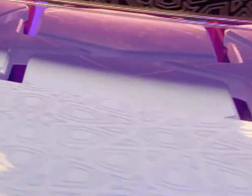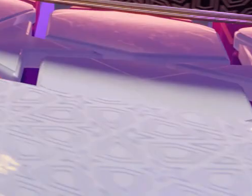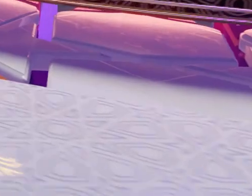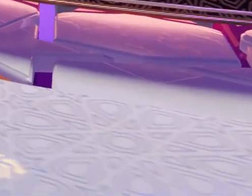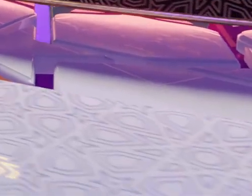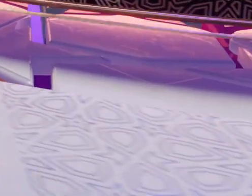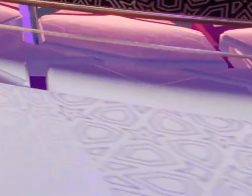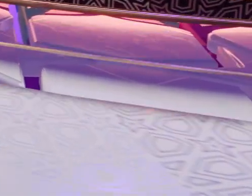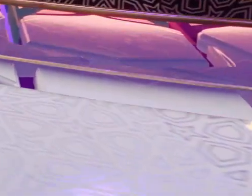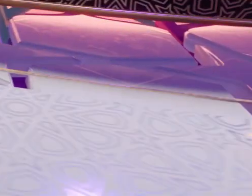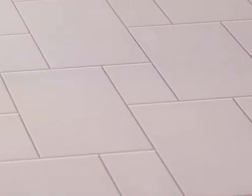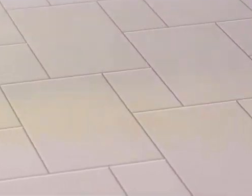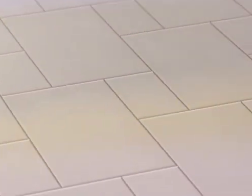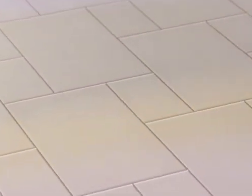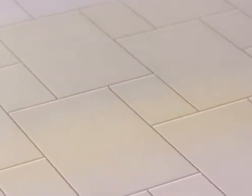وَجَعَلْهُ لَنَا